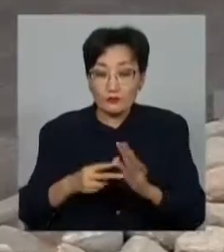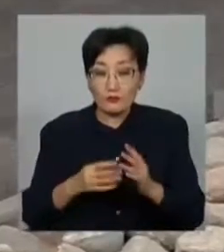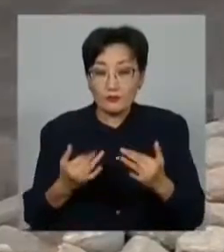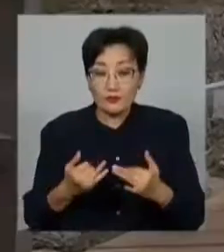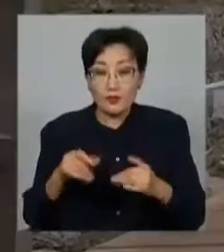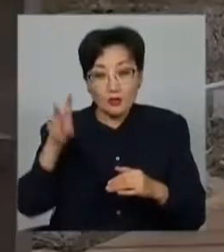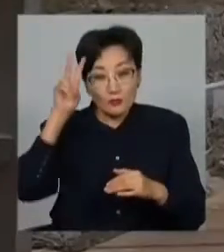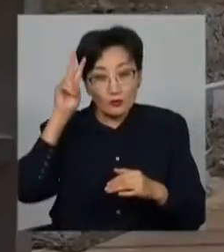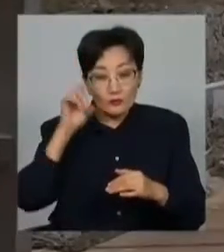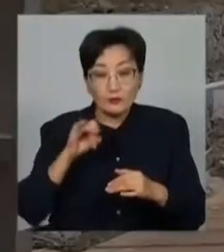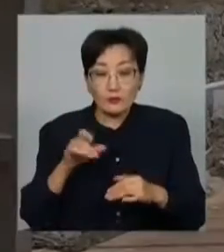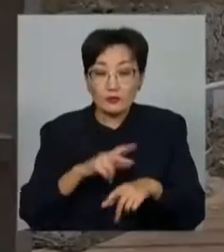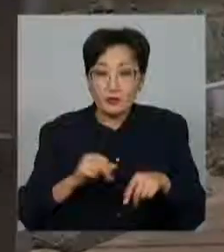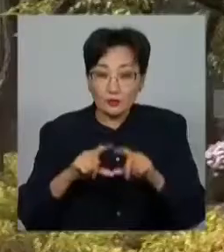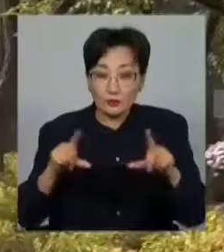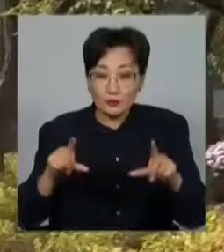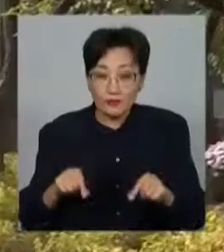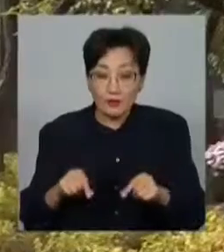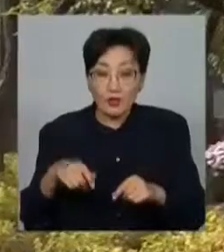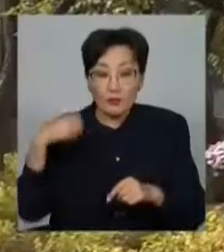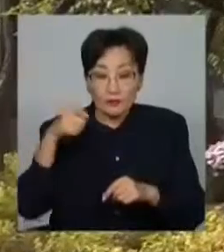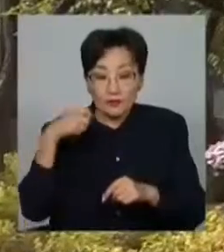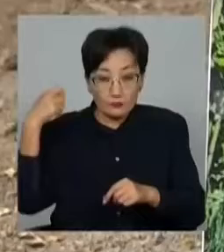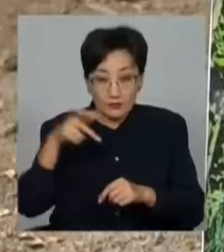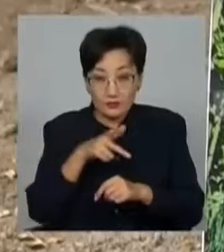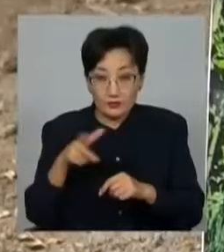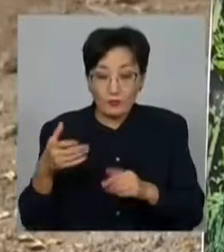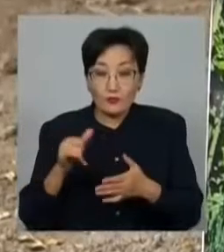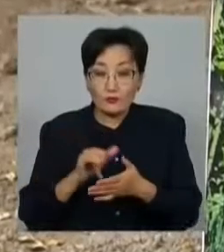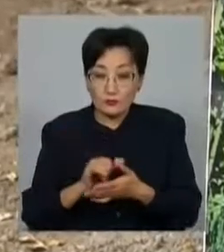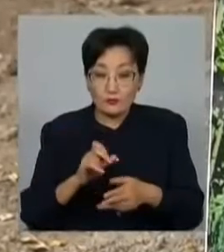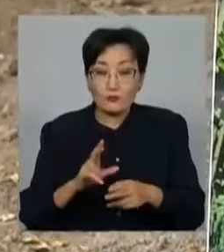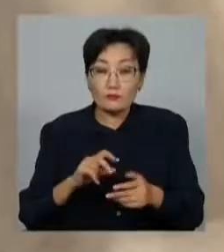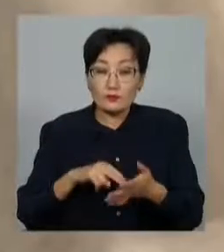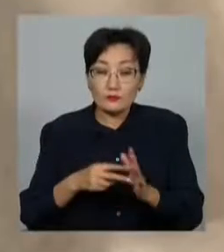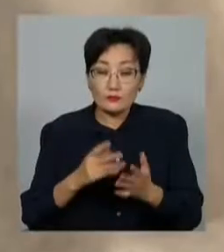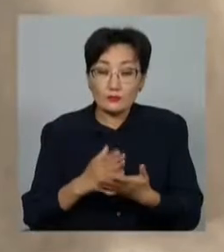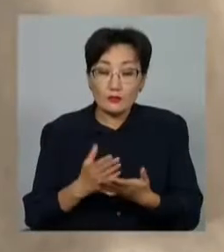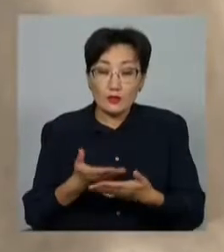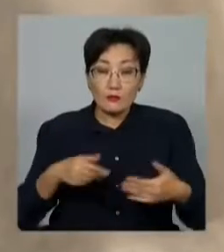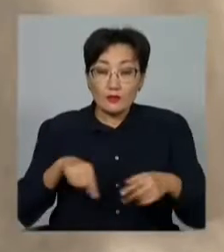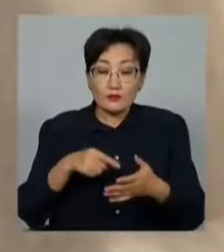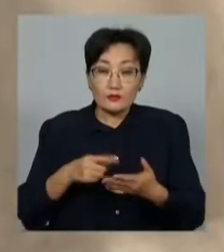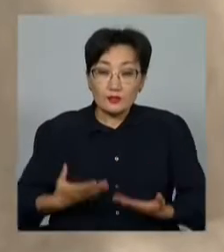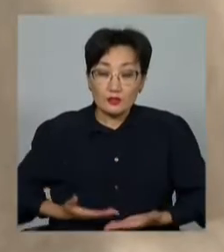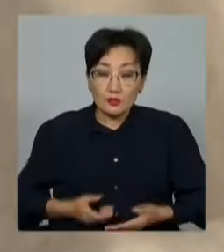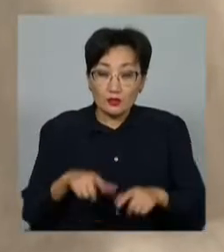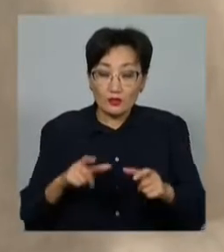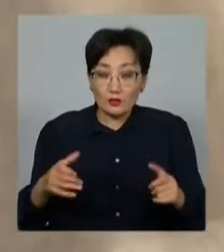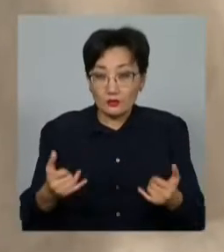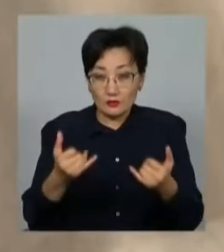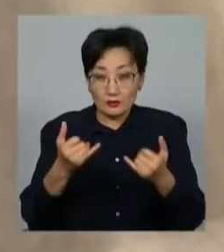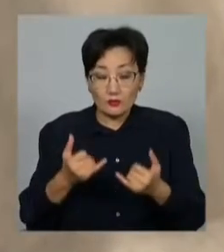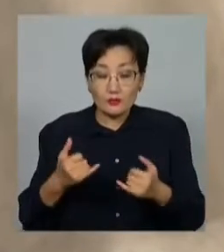заманауи әжетханалар мен полиция пункттері бейне бақылау камераларын қою көзделіп отыр. Біздің қала тұрғындарына, қала қонақтарына,